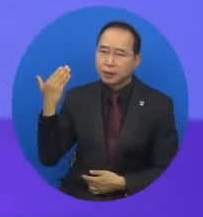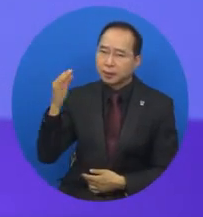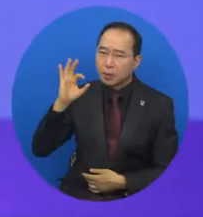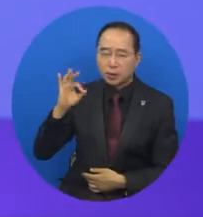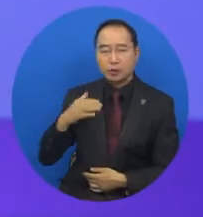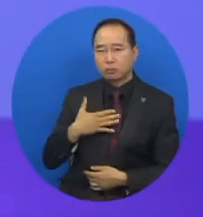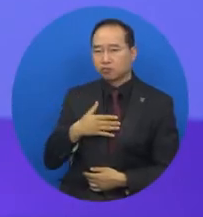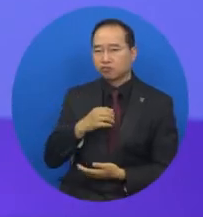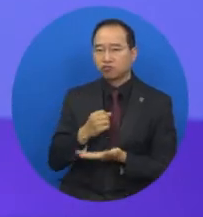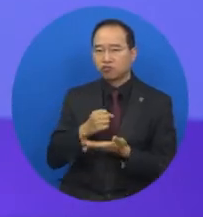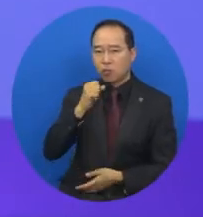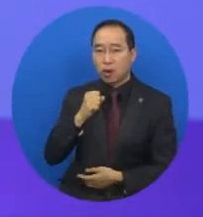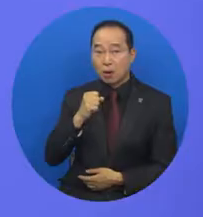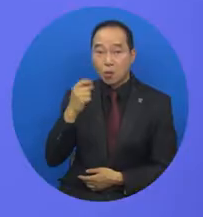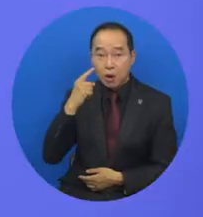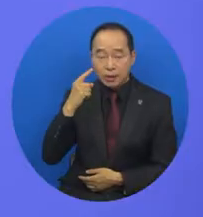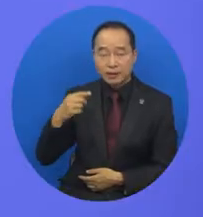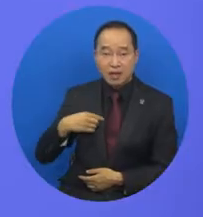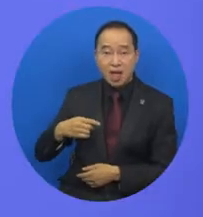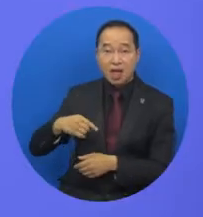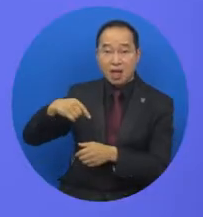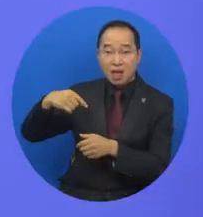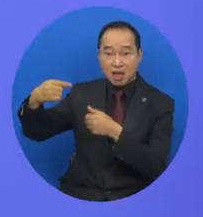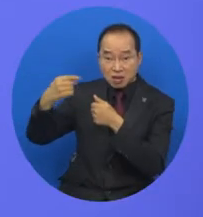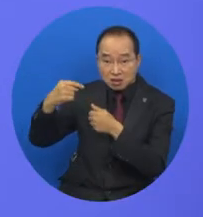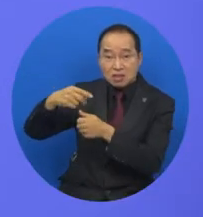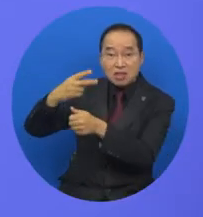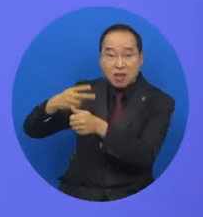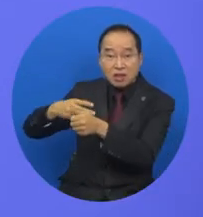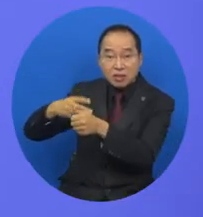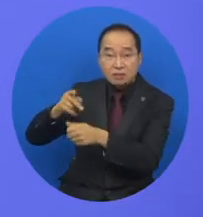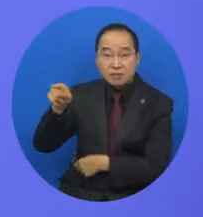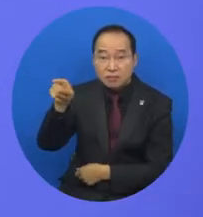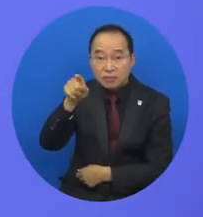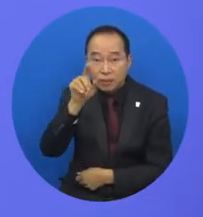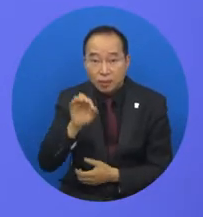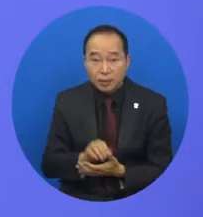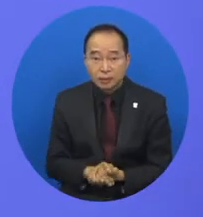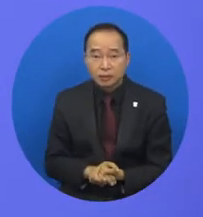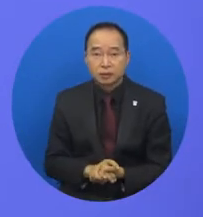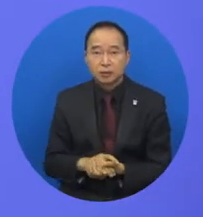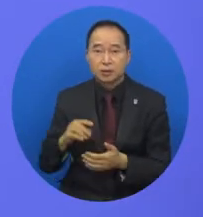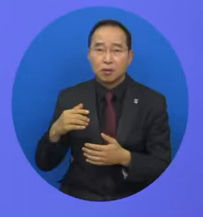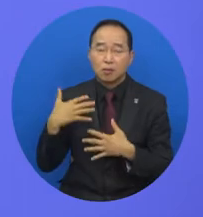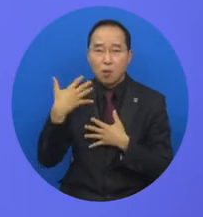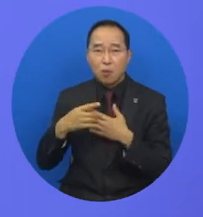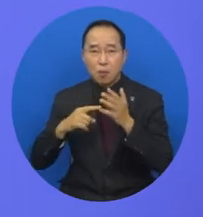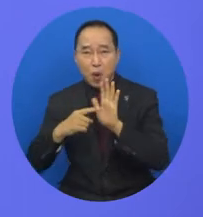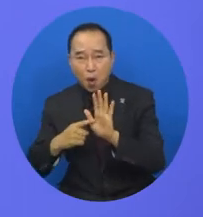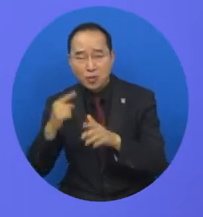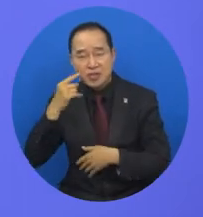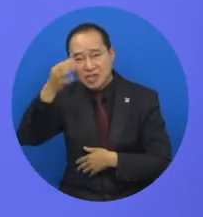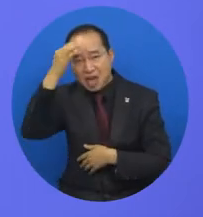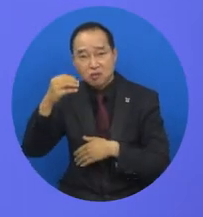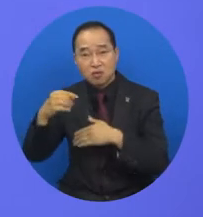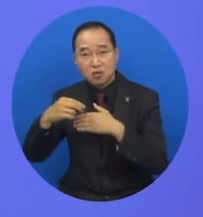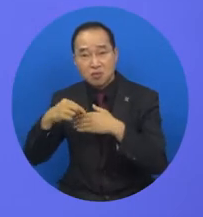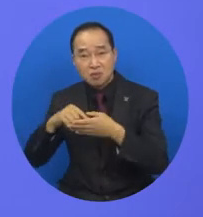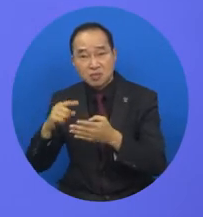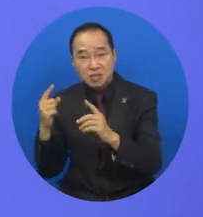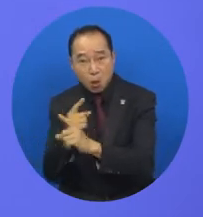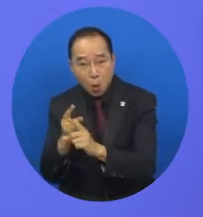보면 아주 행운아였던 것 같습니다. 왜냐하면 저희 스승님들이 저에게 소매틱과 표현